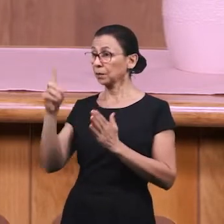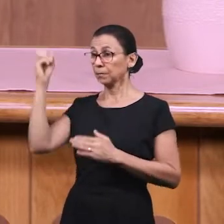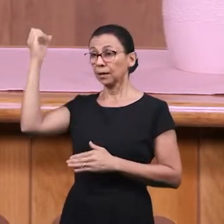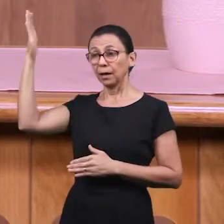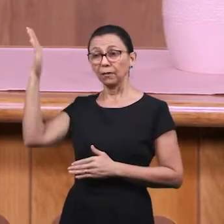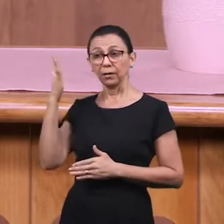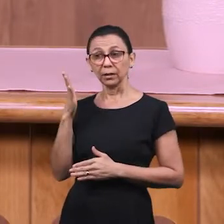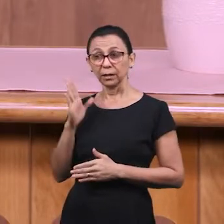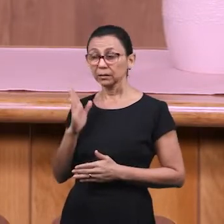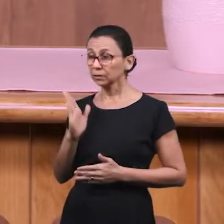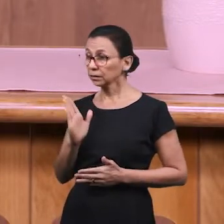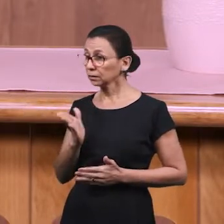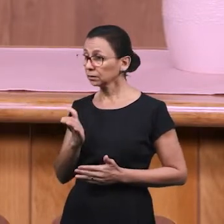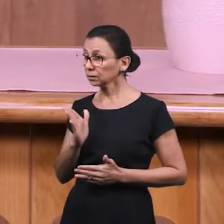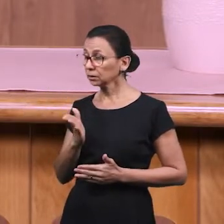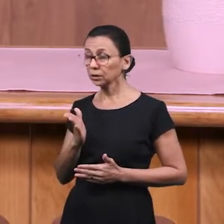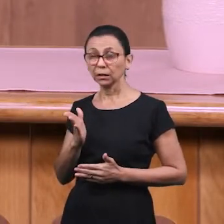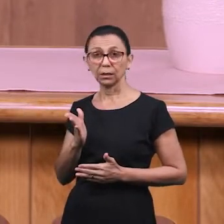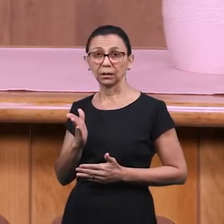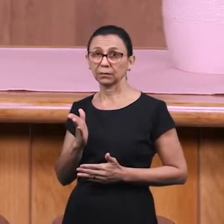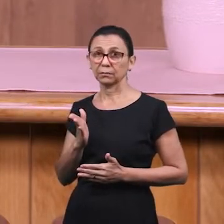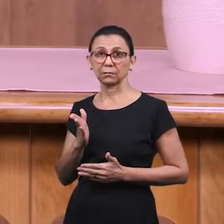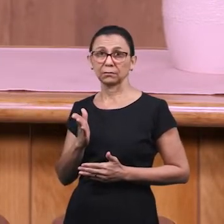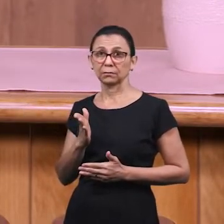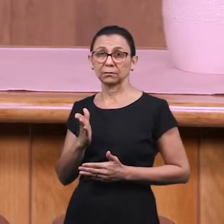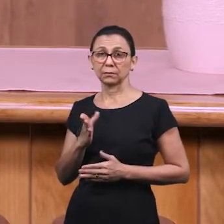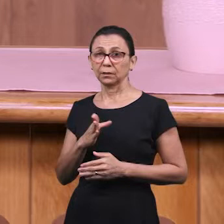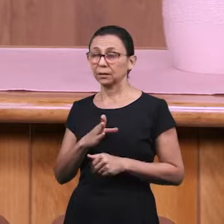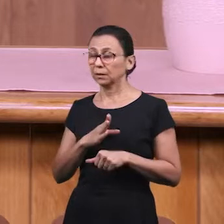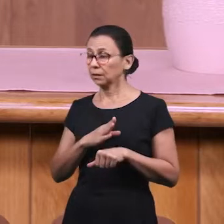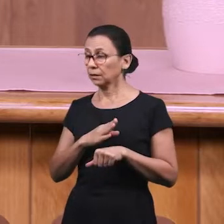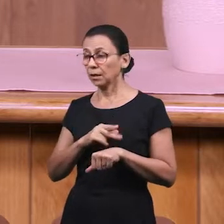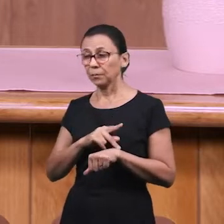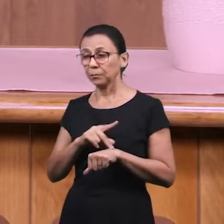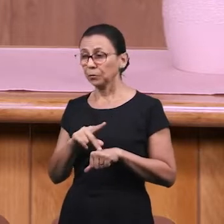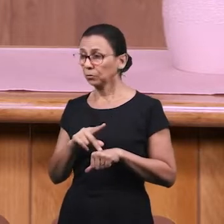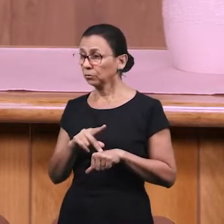в себе. Потому что Дух Святой